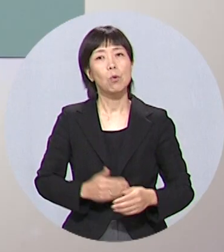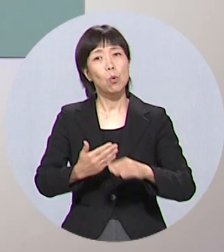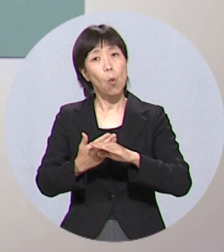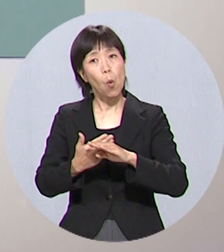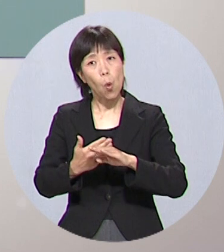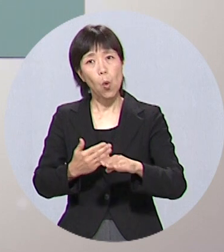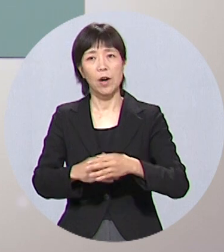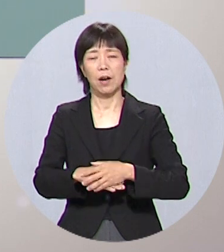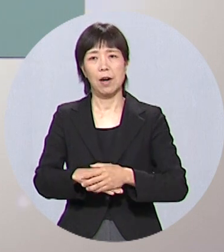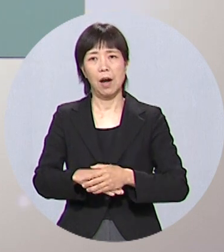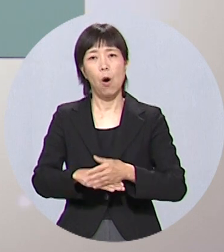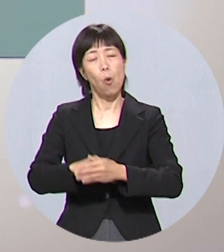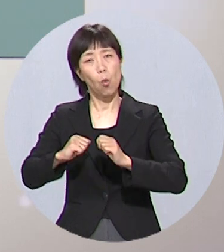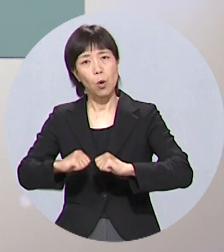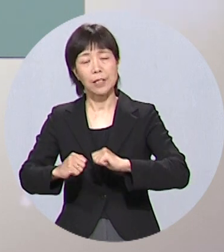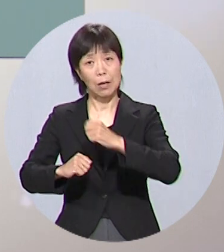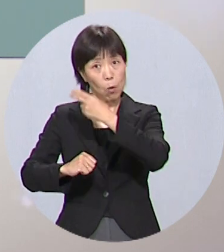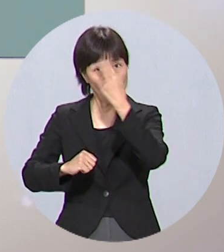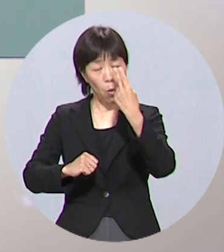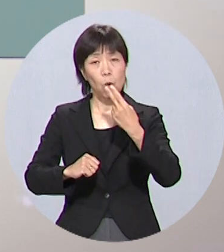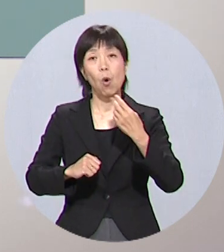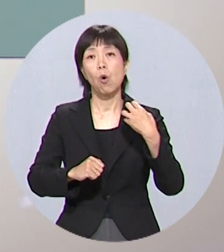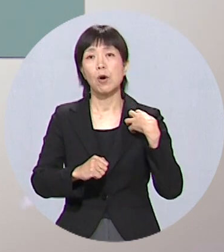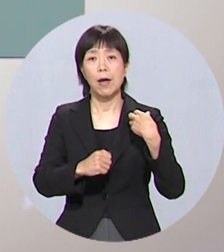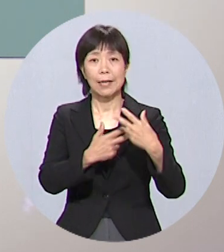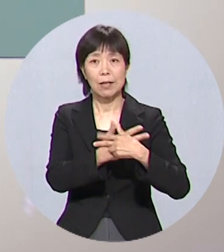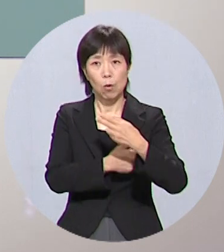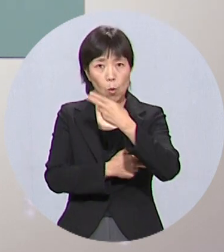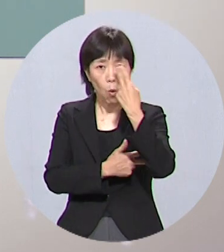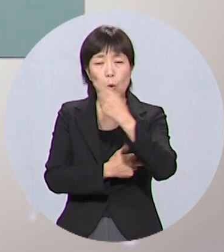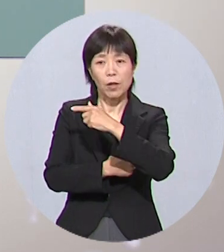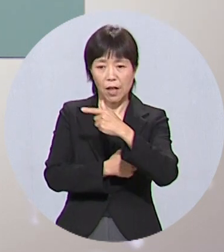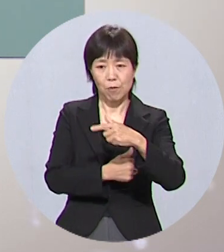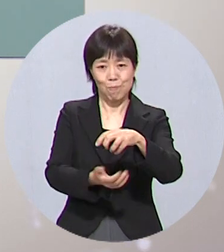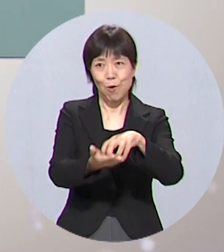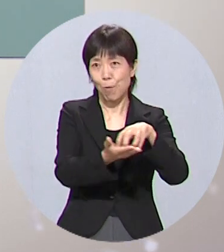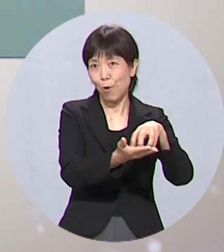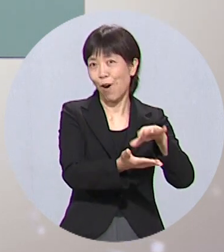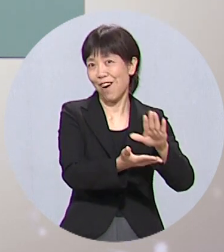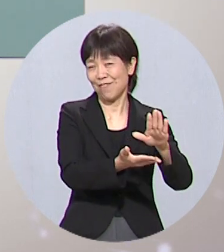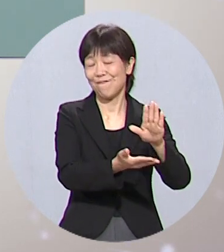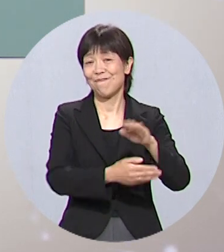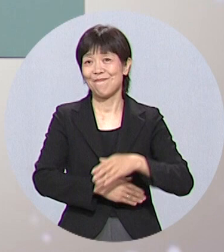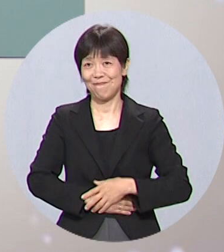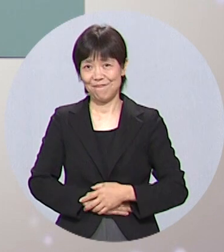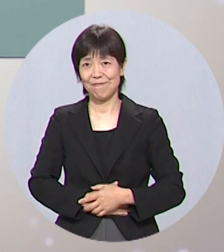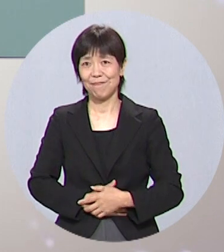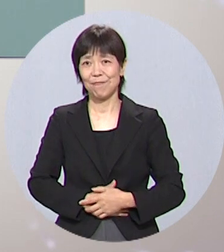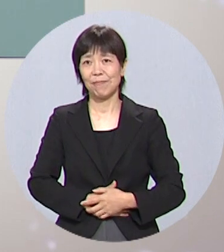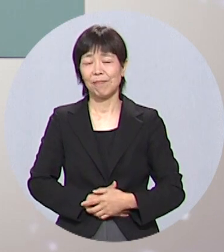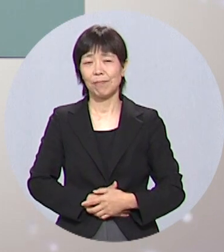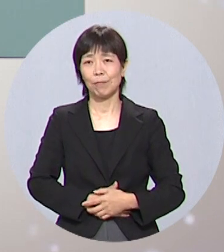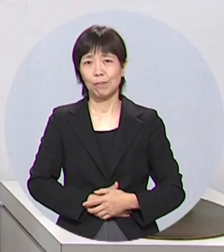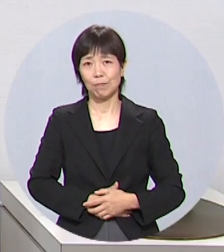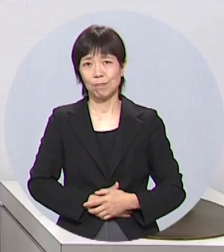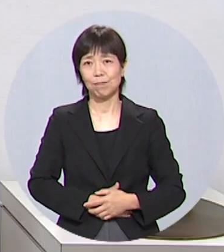その他越生高校、浦和北高校の生徒もこの賞を受賞しました。